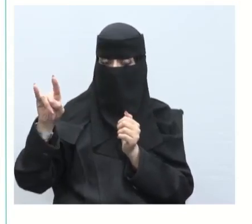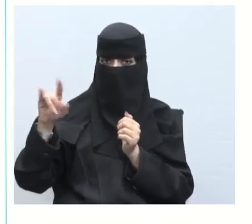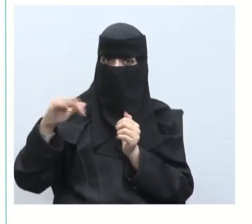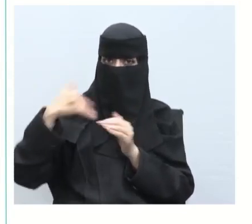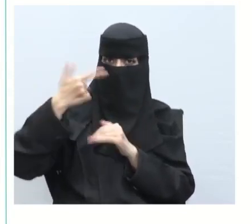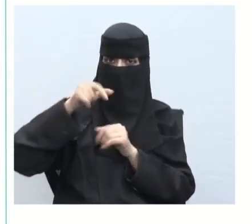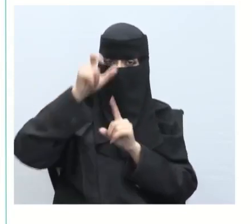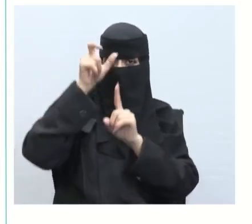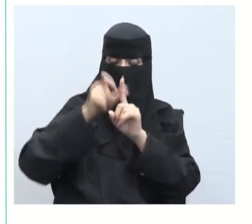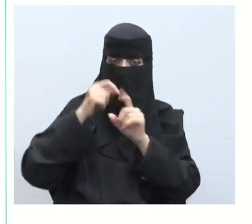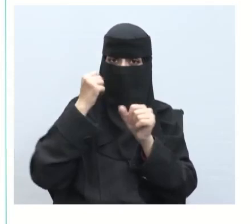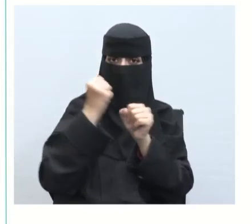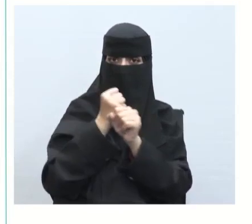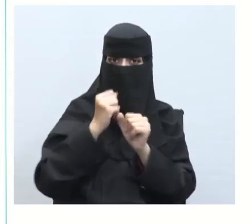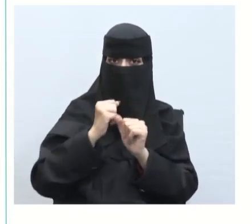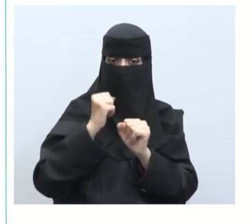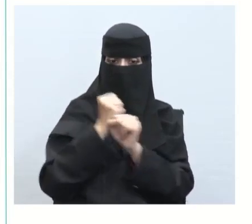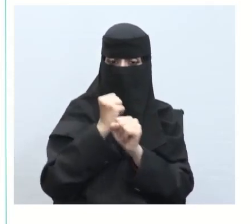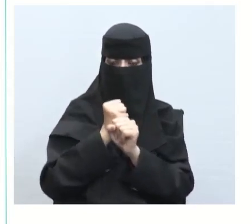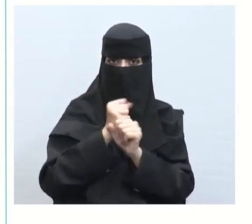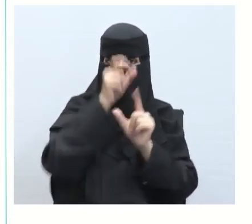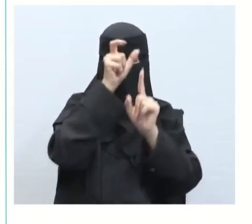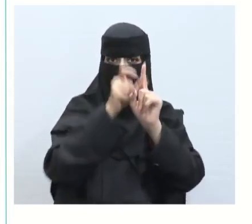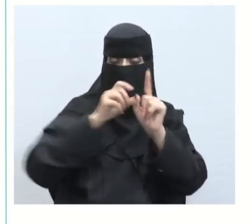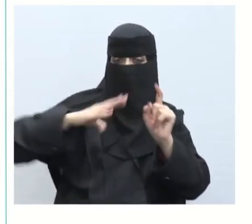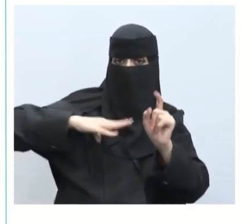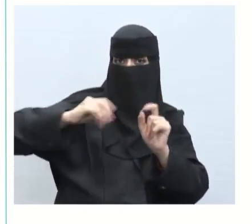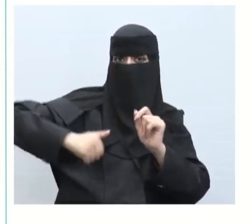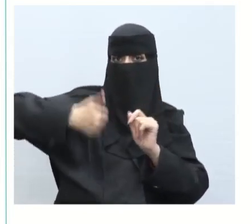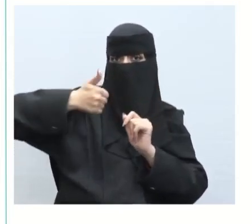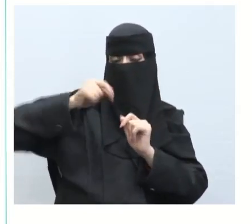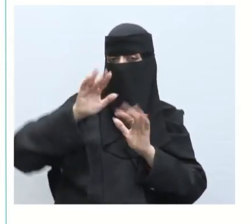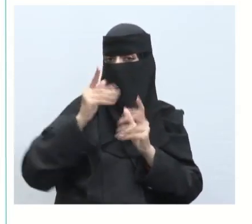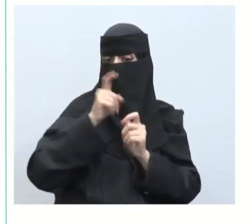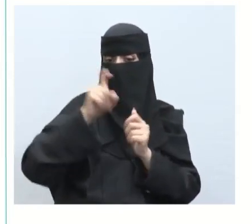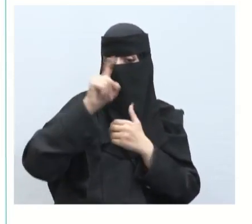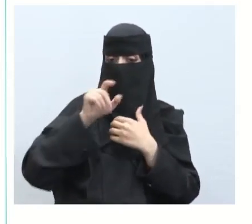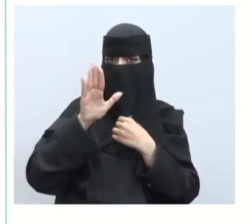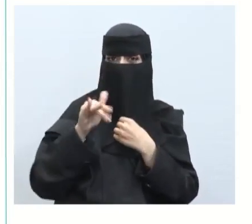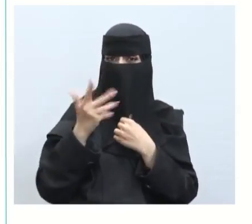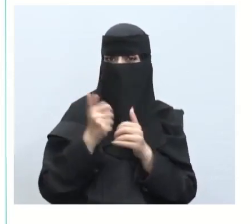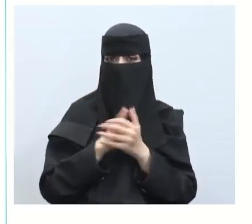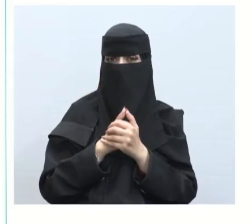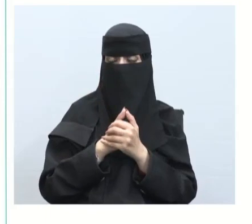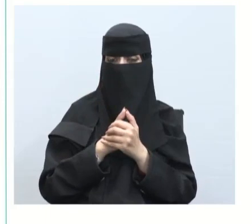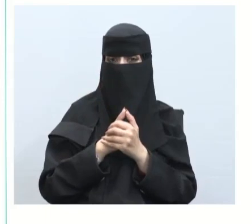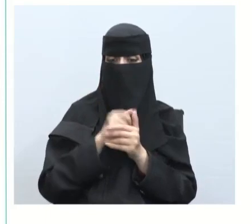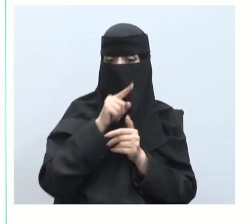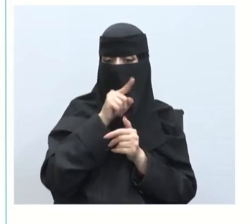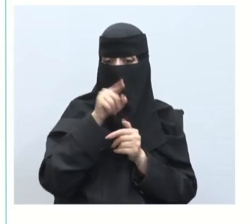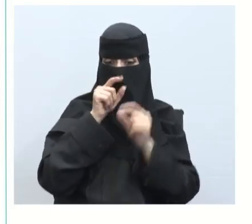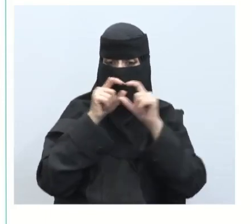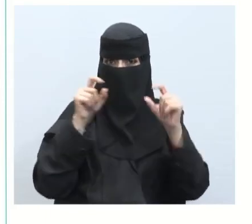يعتبر احد ادوار المدير الناجح نحن ذكرنا في هذا الدرس ثلاثه ادوار تنفيذ القوانين